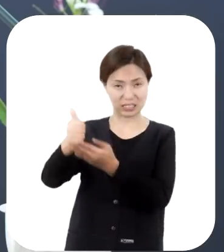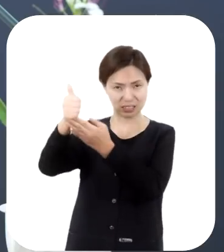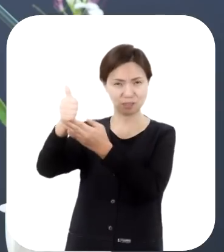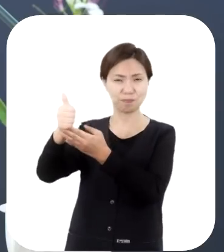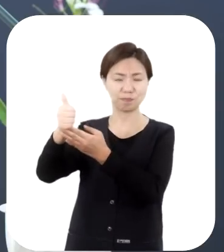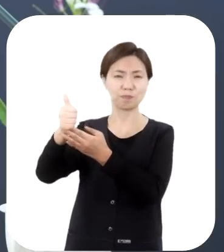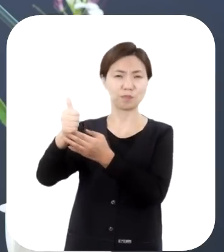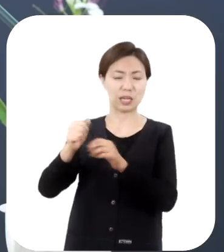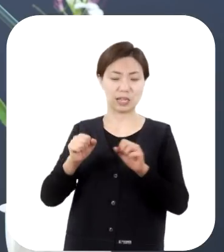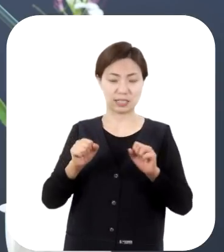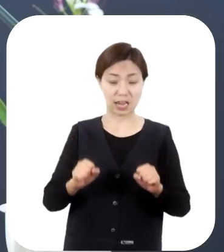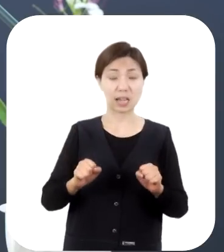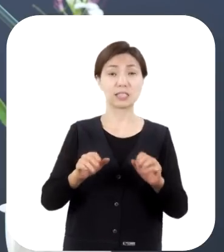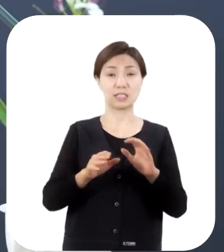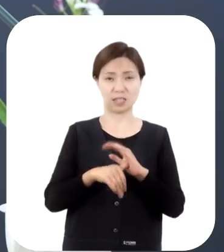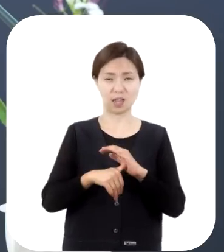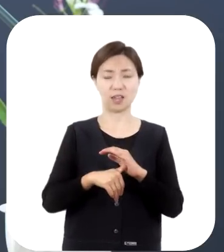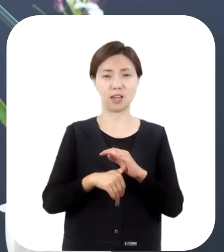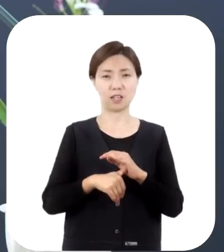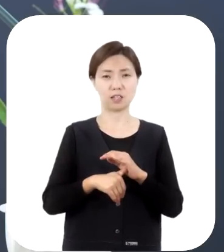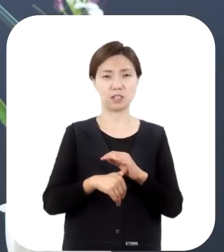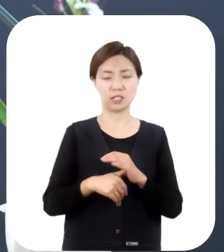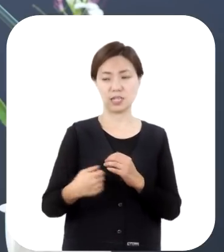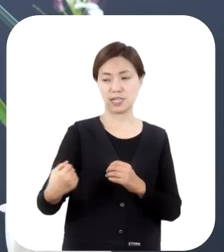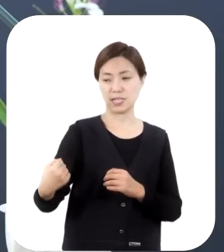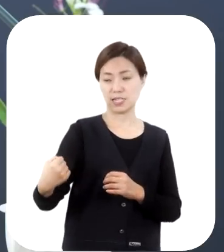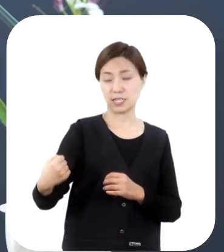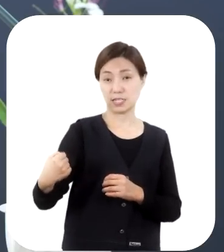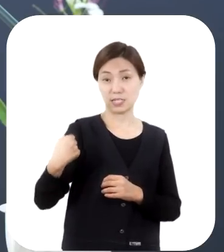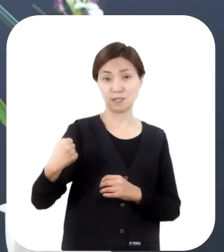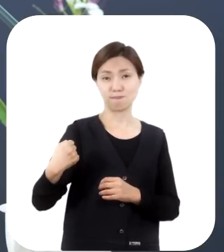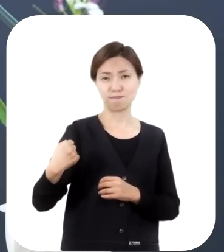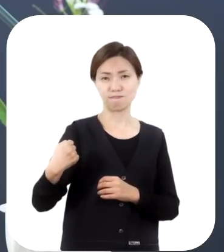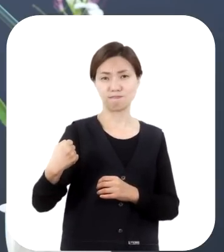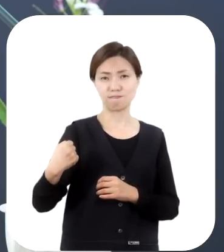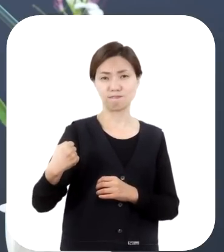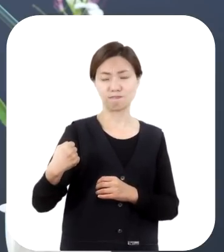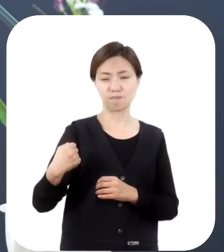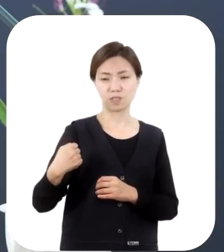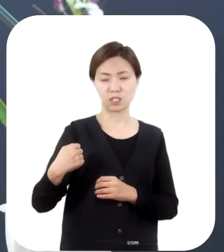당시 사회에서는 이런 약육강식을